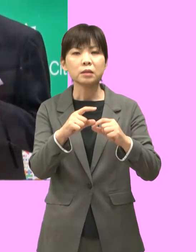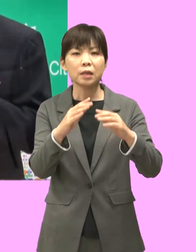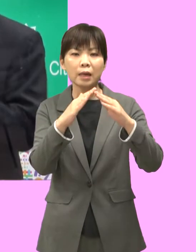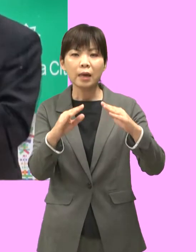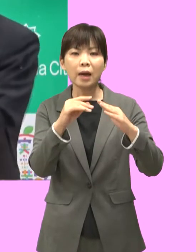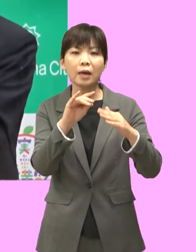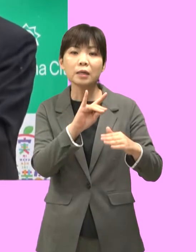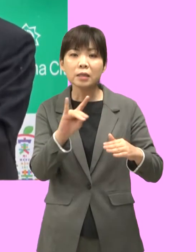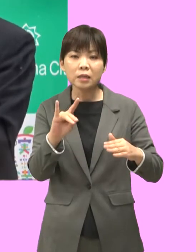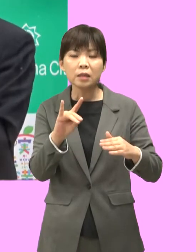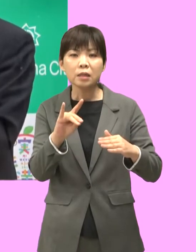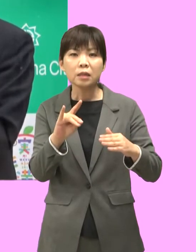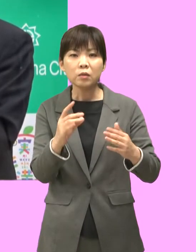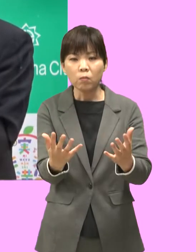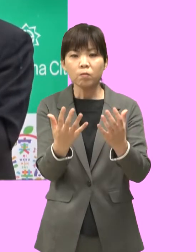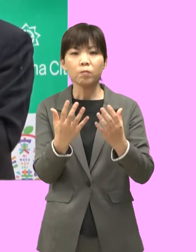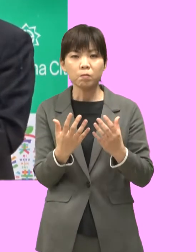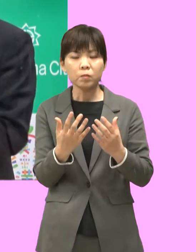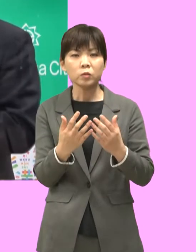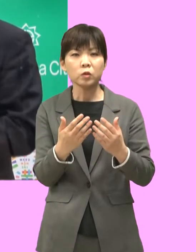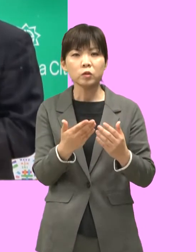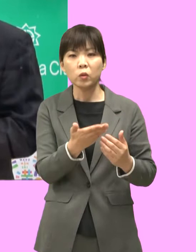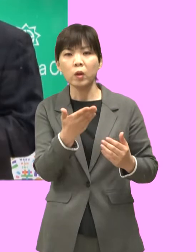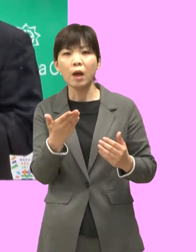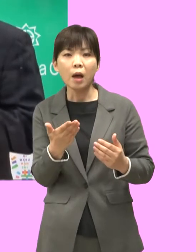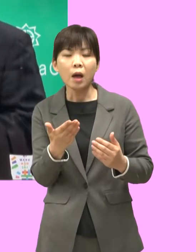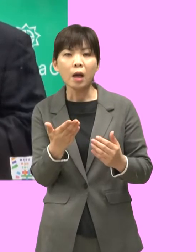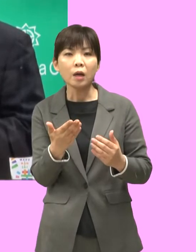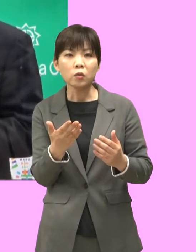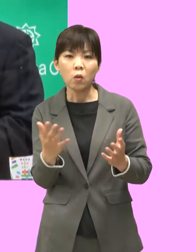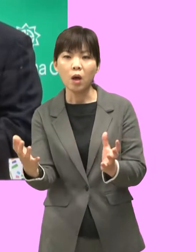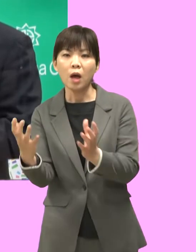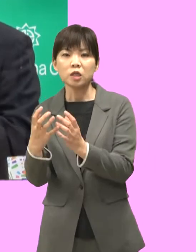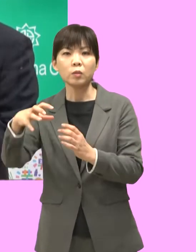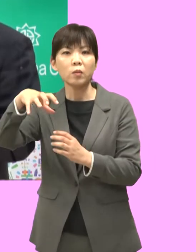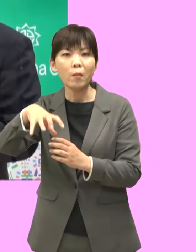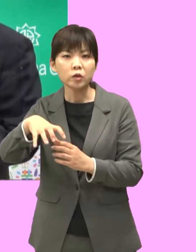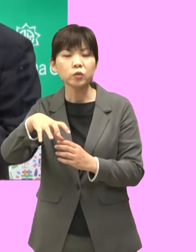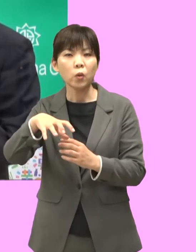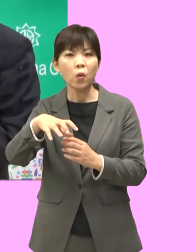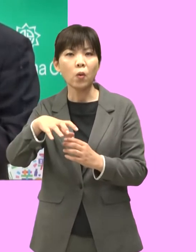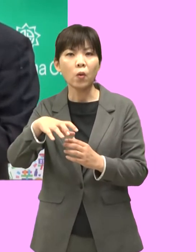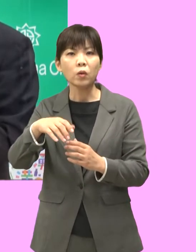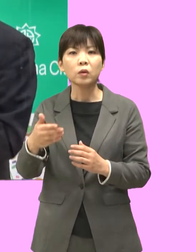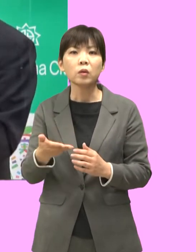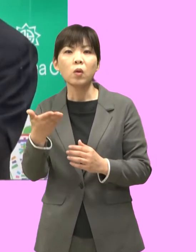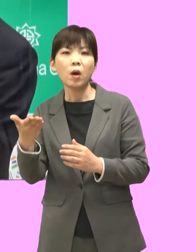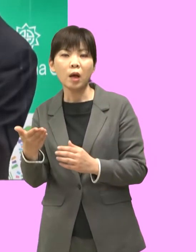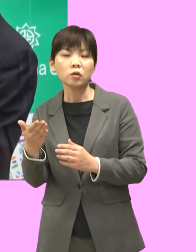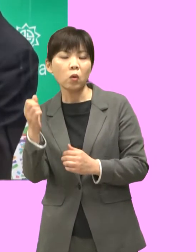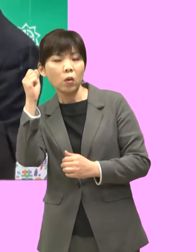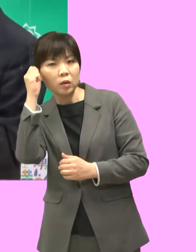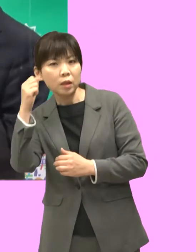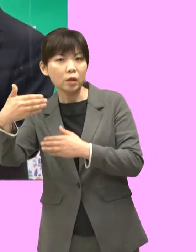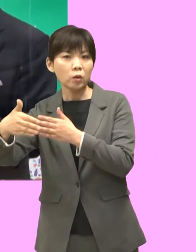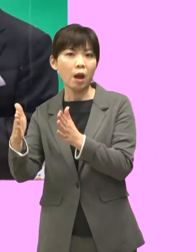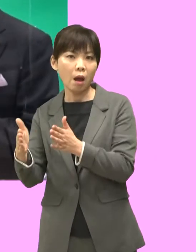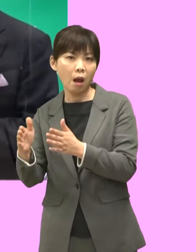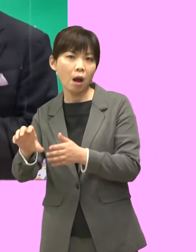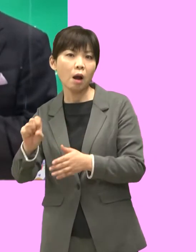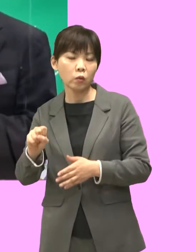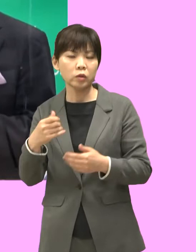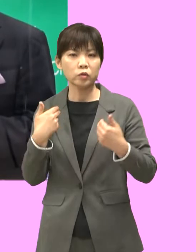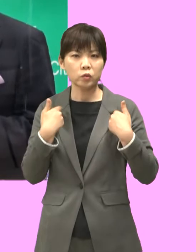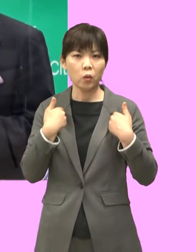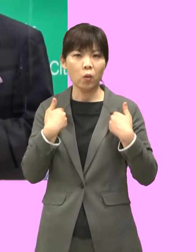その後アフターコンベンションとか宿泊とかさまざまな面で連動させなければなりません。それから残念ながら